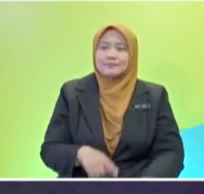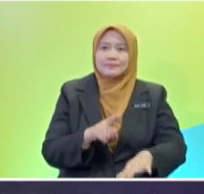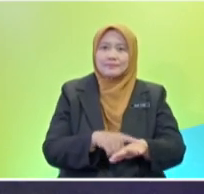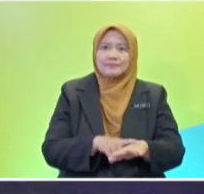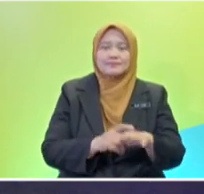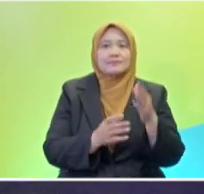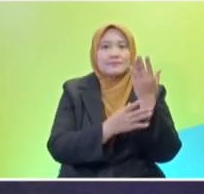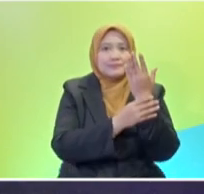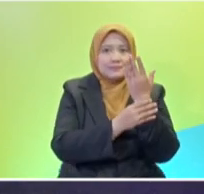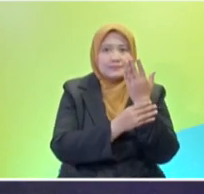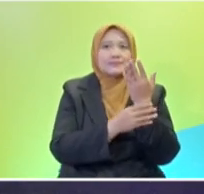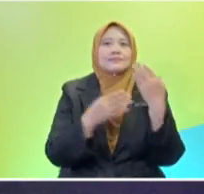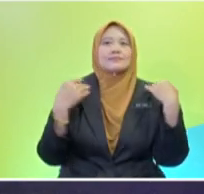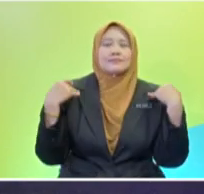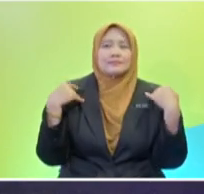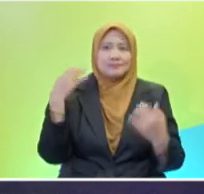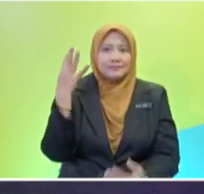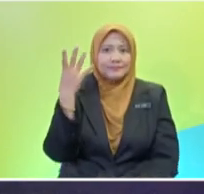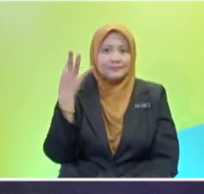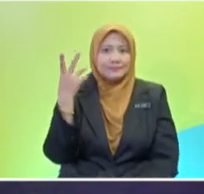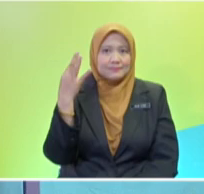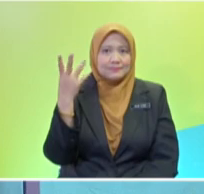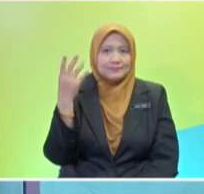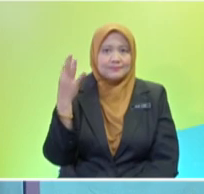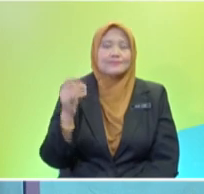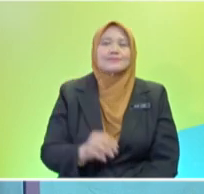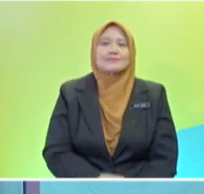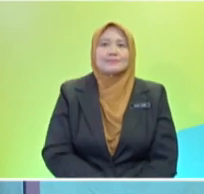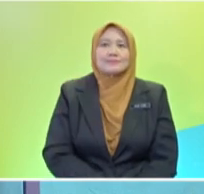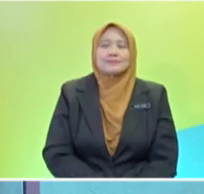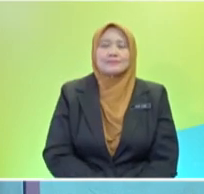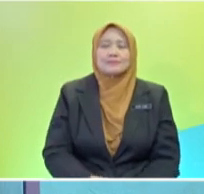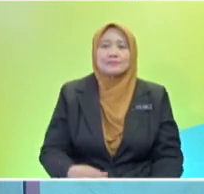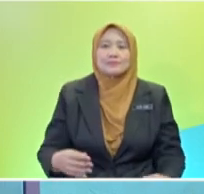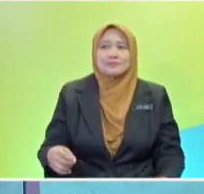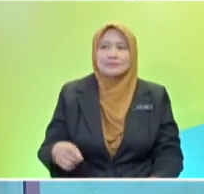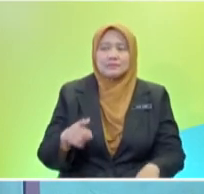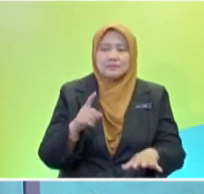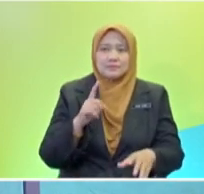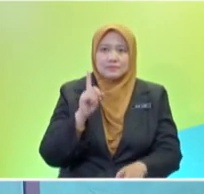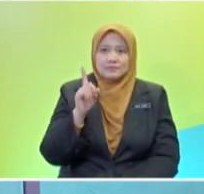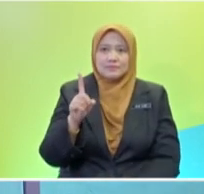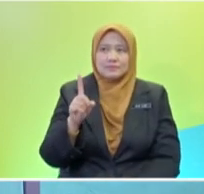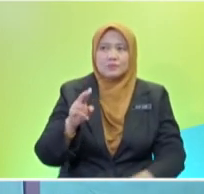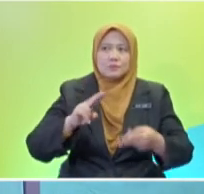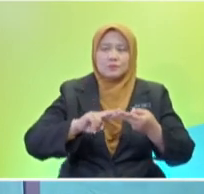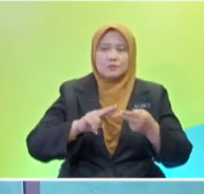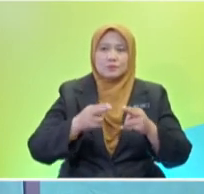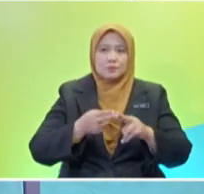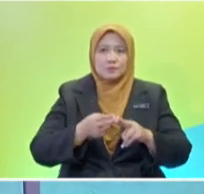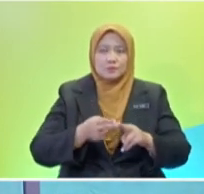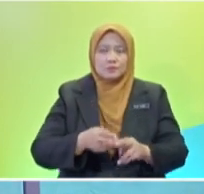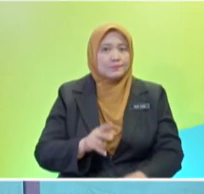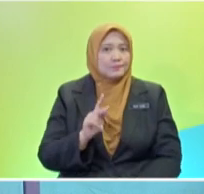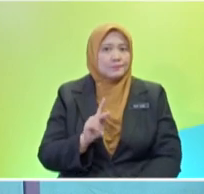jari tangan ini dia adalah satu unit yang yang inilah kiri dan kanan ini